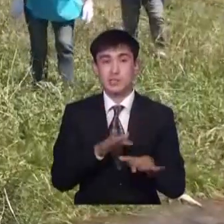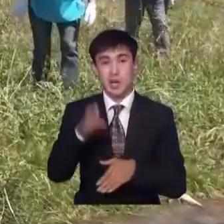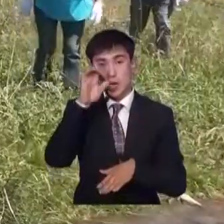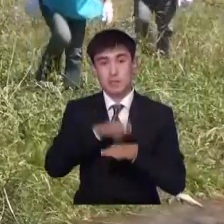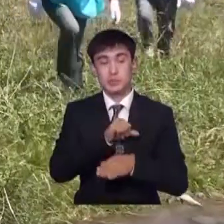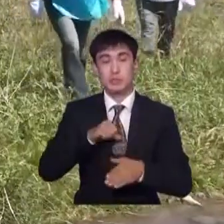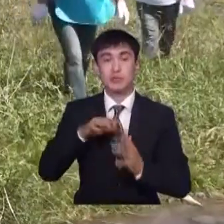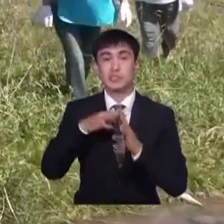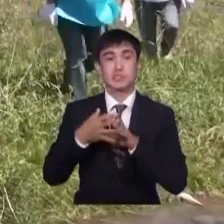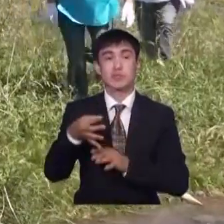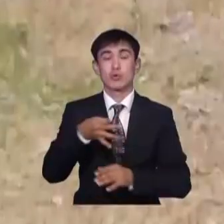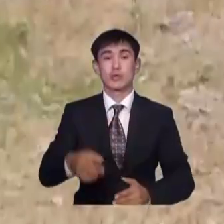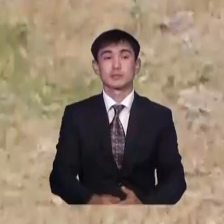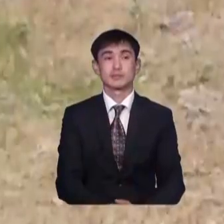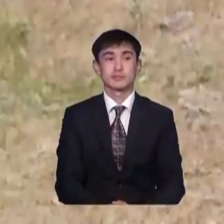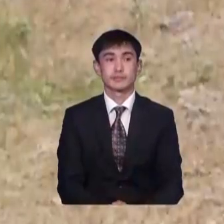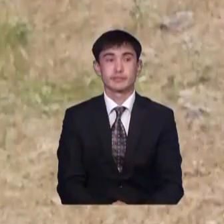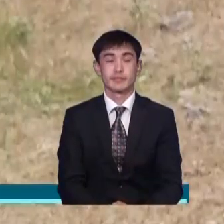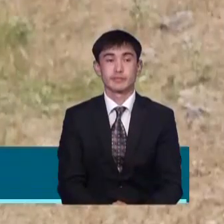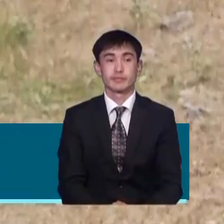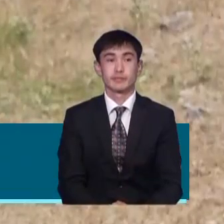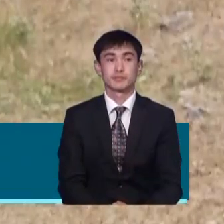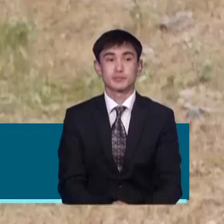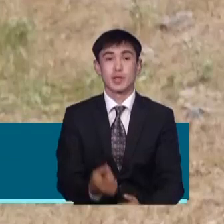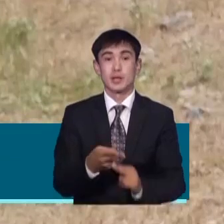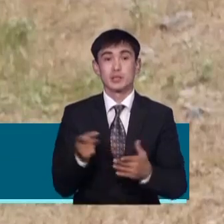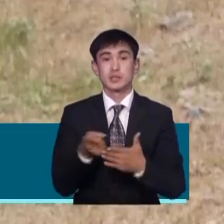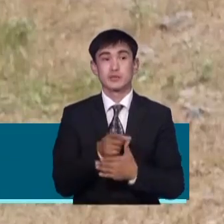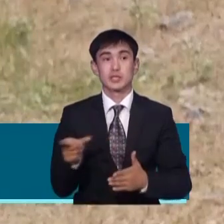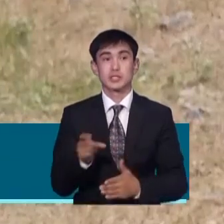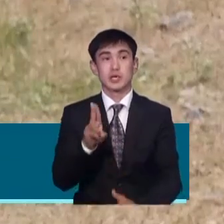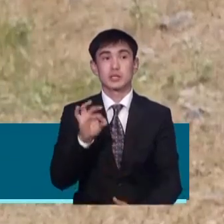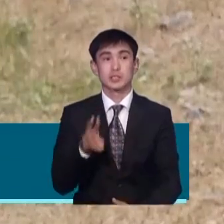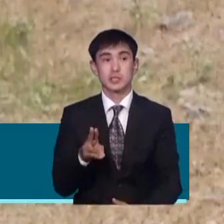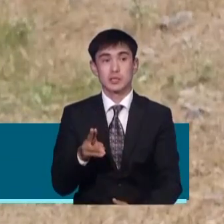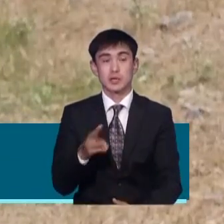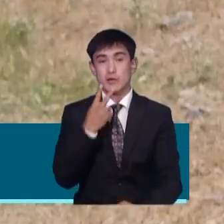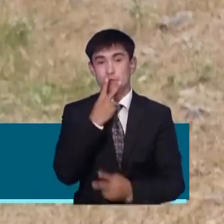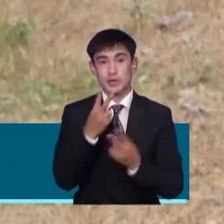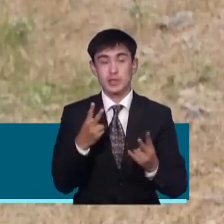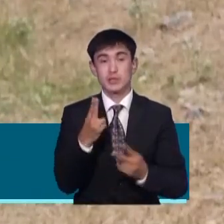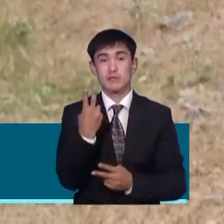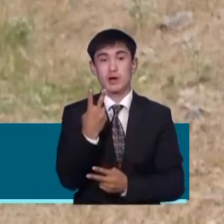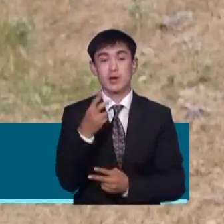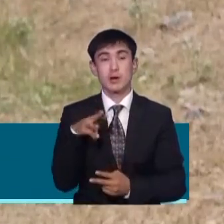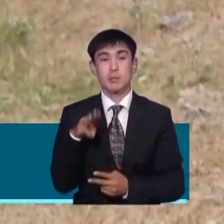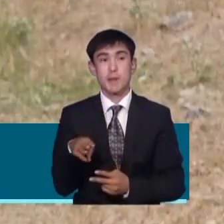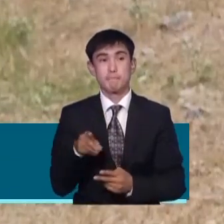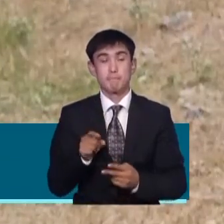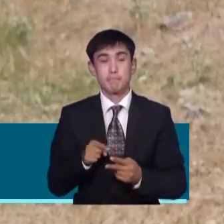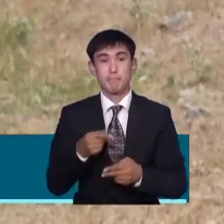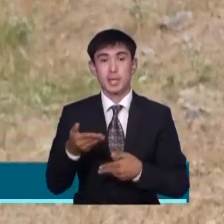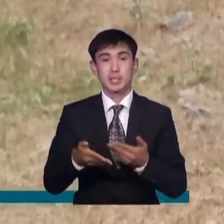аким самого сельского округа. Это называется речка Костек. Сейчас, как вы видели, мы 2 километра